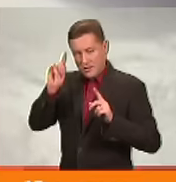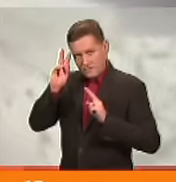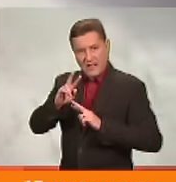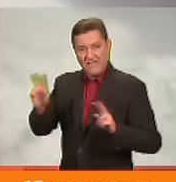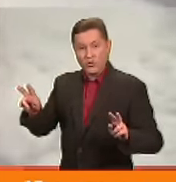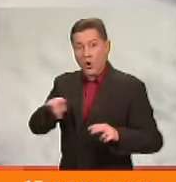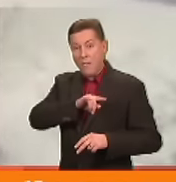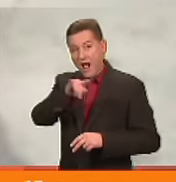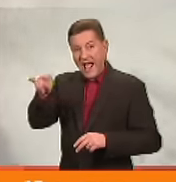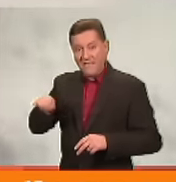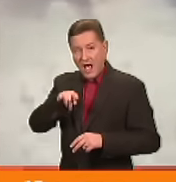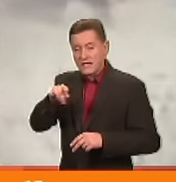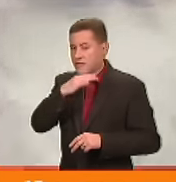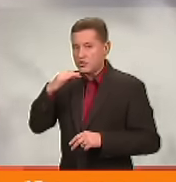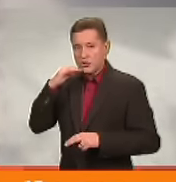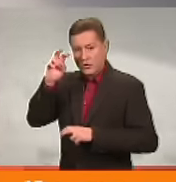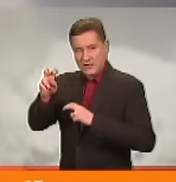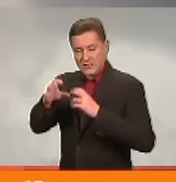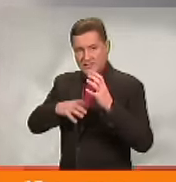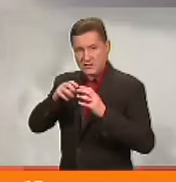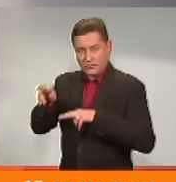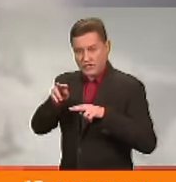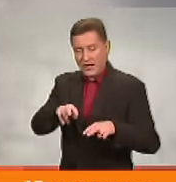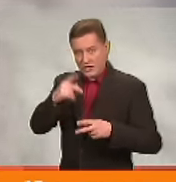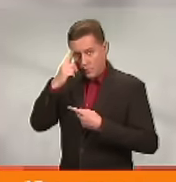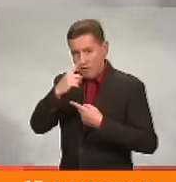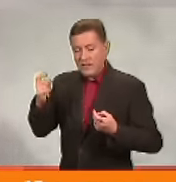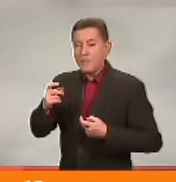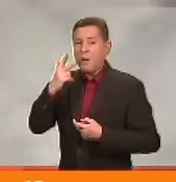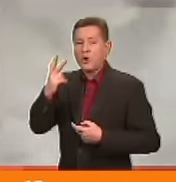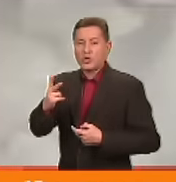авіація. Міжнародні спостерігачі повідомляють про щонайменше трьох загиблих.